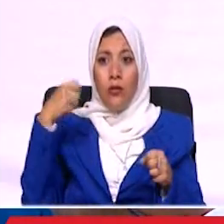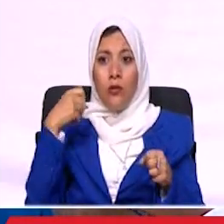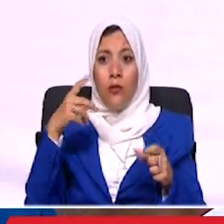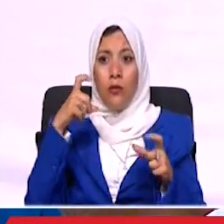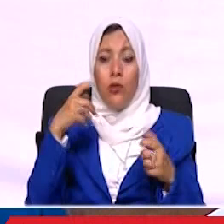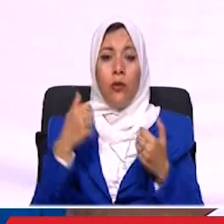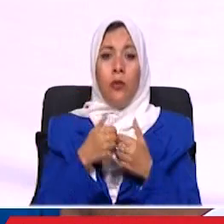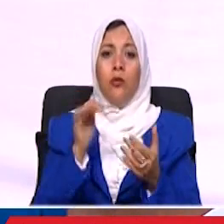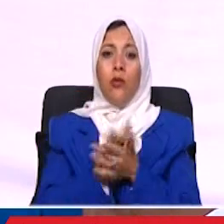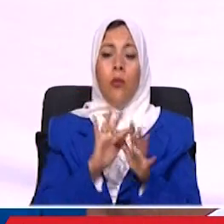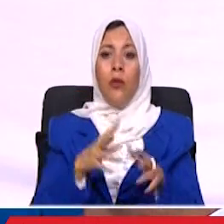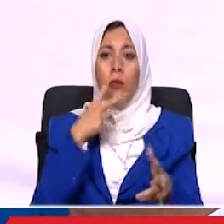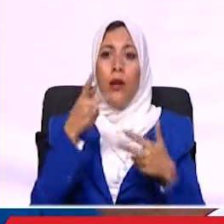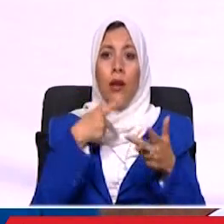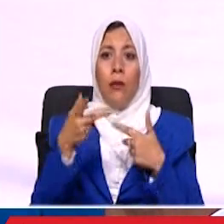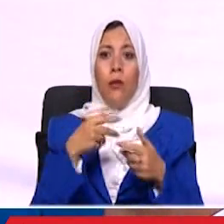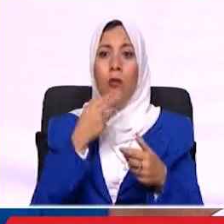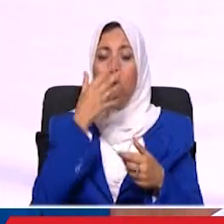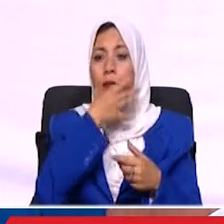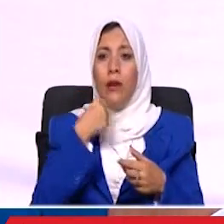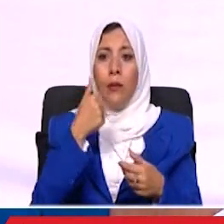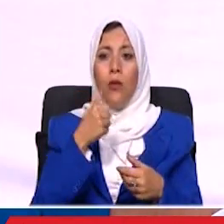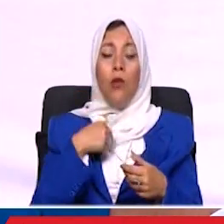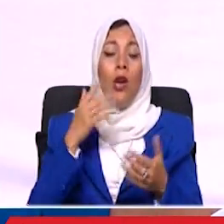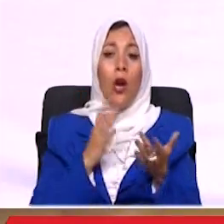بعد الديزو، بنتصور مع بعض، نخرج مع بعض، نسهر مع بعض،